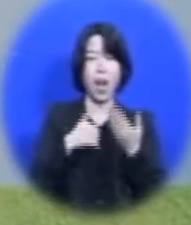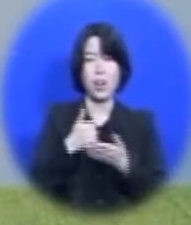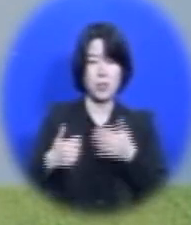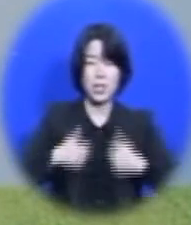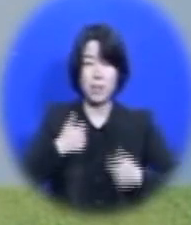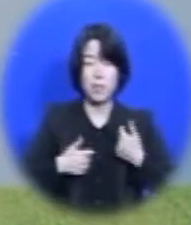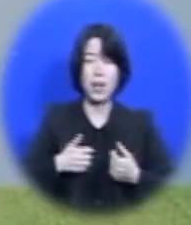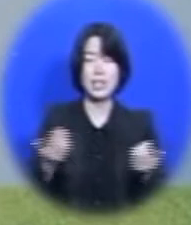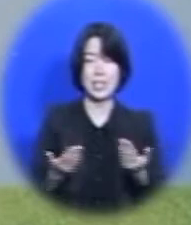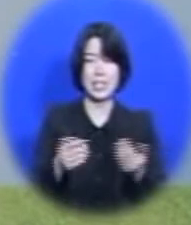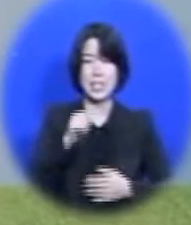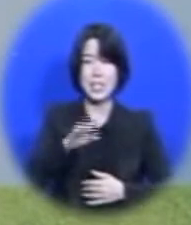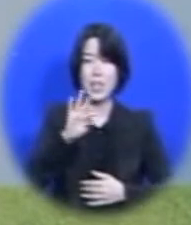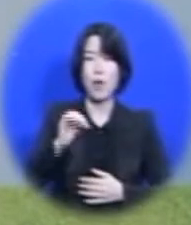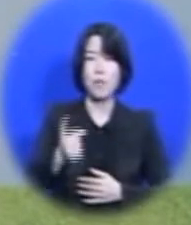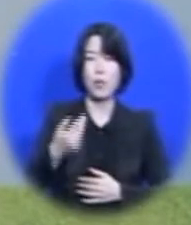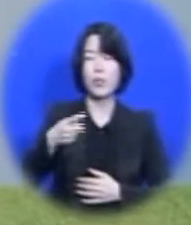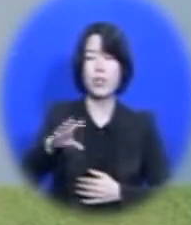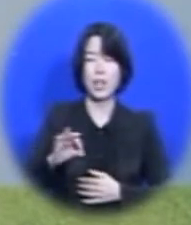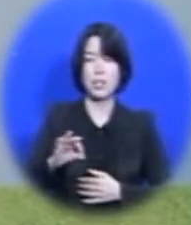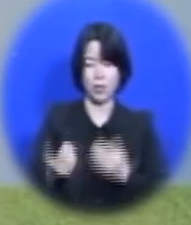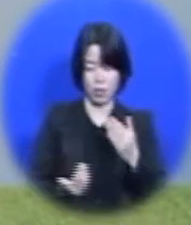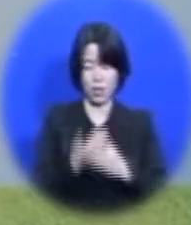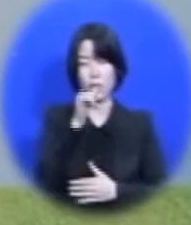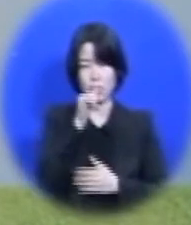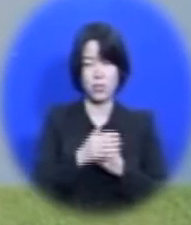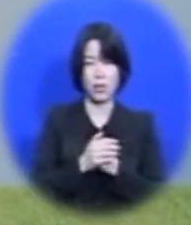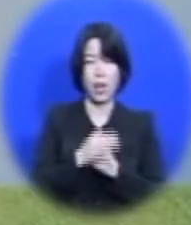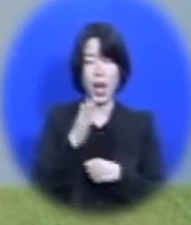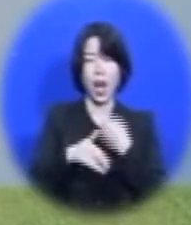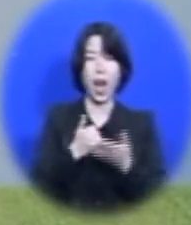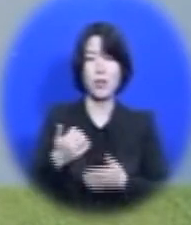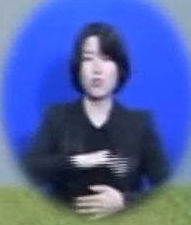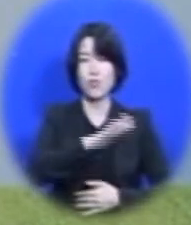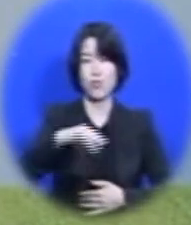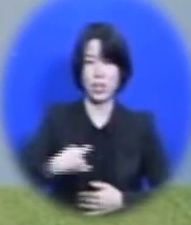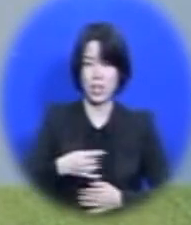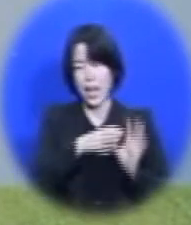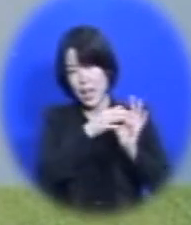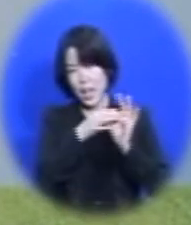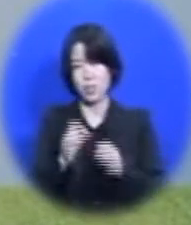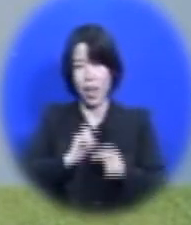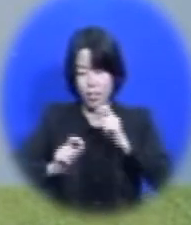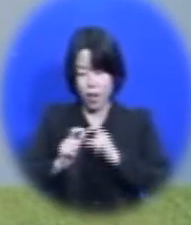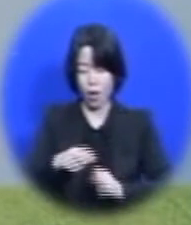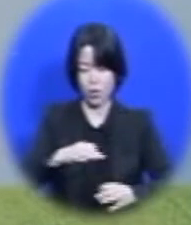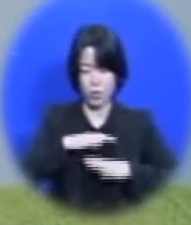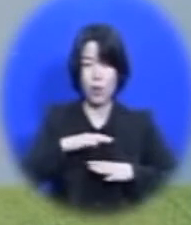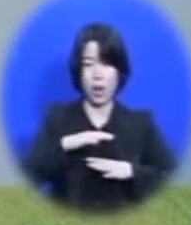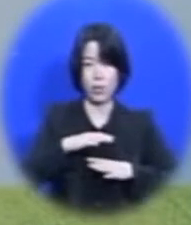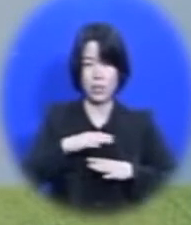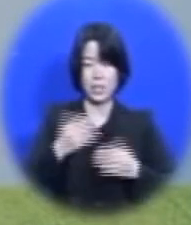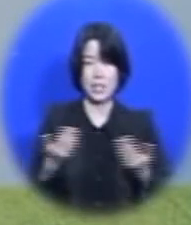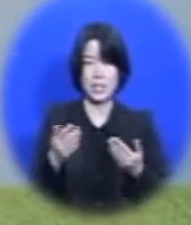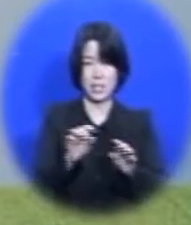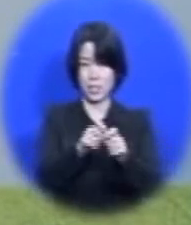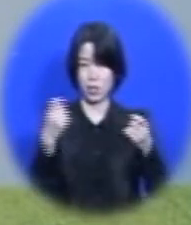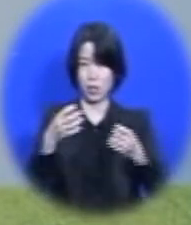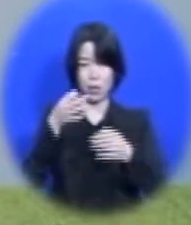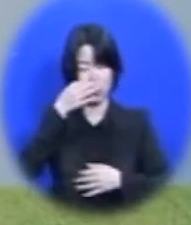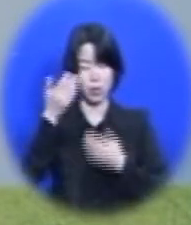이 본당에서 드려지고 있습니다. 저는 하나님께서 우리에게 계속해서 더 놀라운 일들을 열어 보여주실 거라고